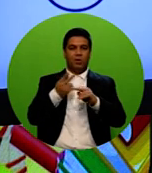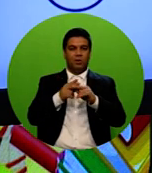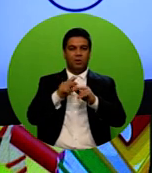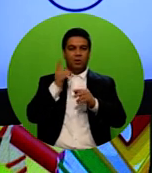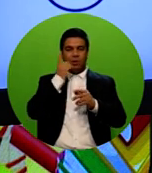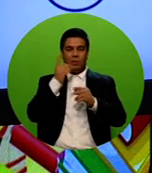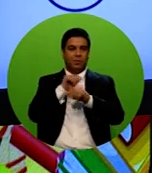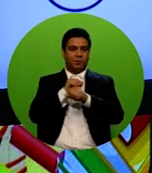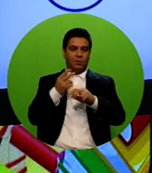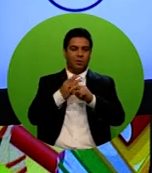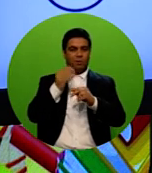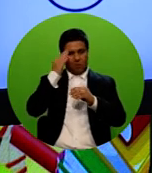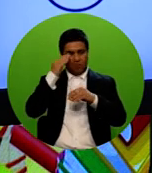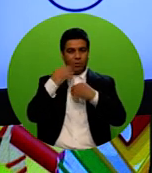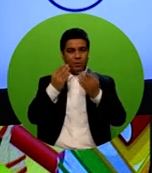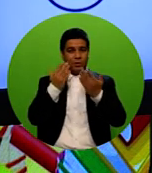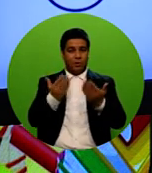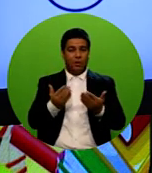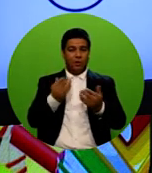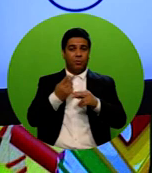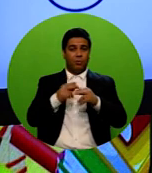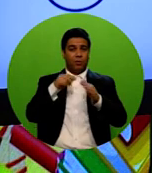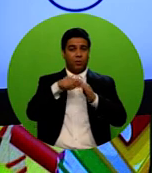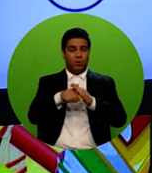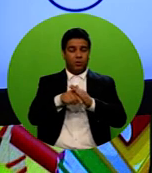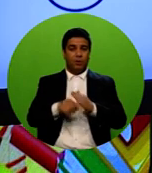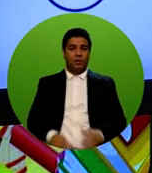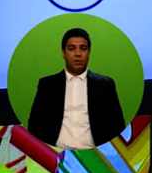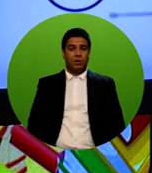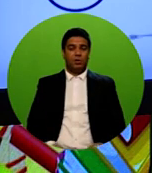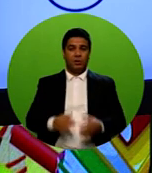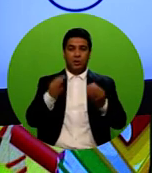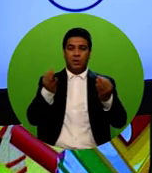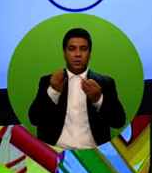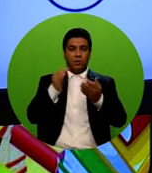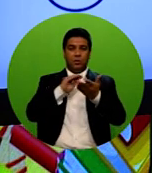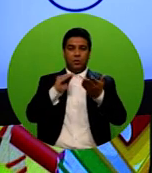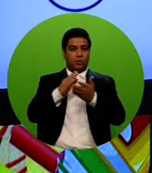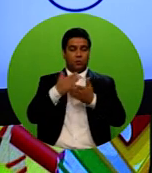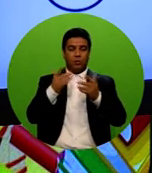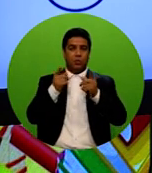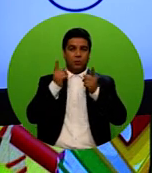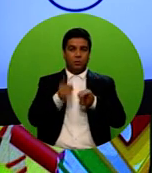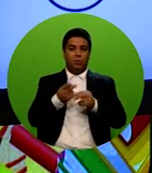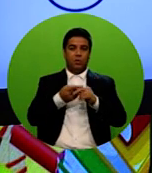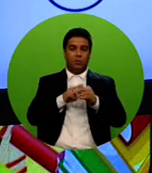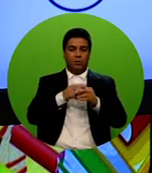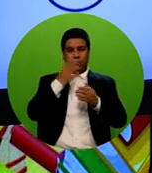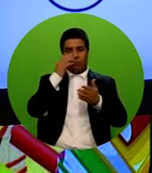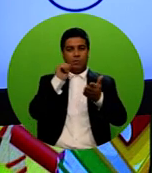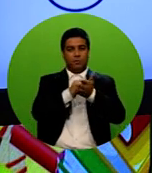degan ma'noda keladi. Bu yerda hech qanday yozuvsiz tasvirning o'zi